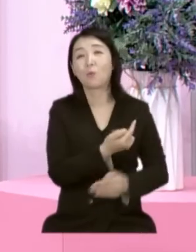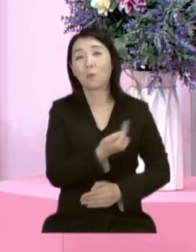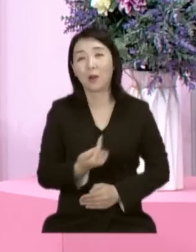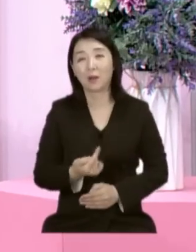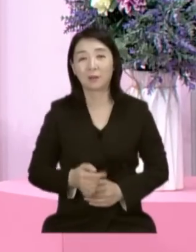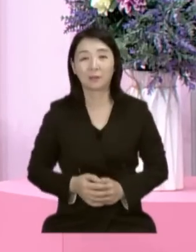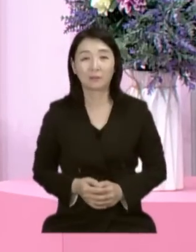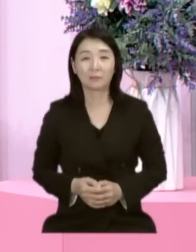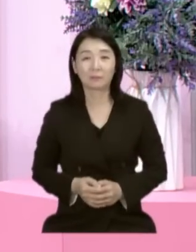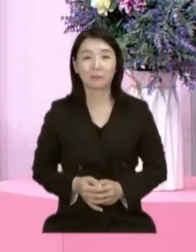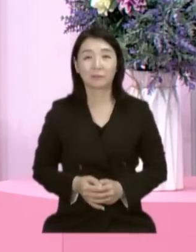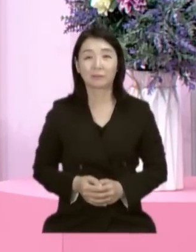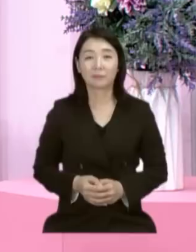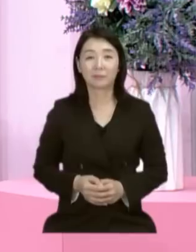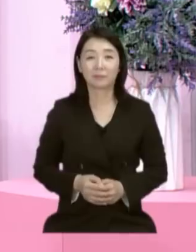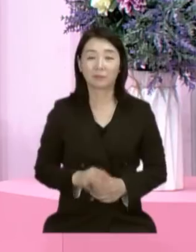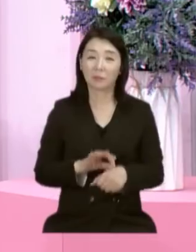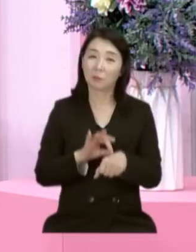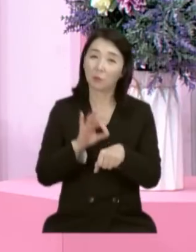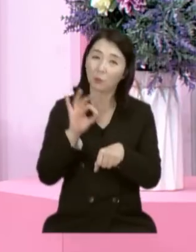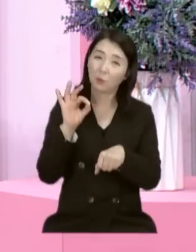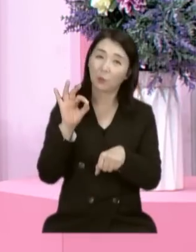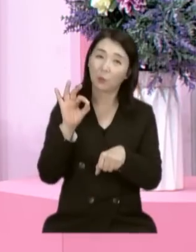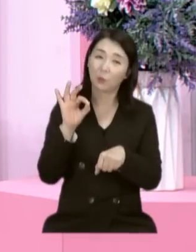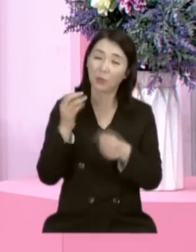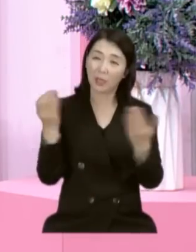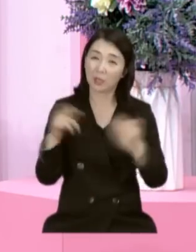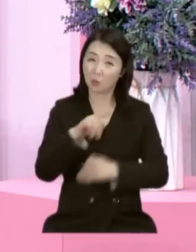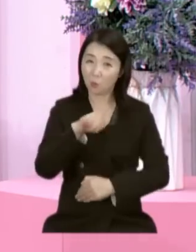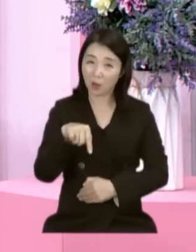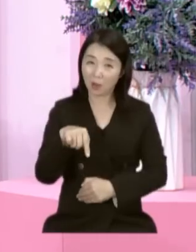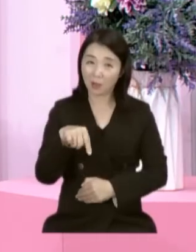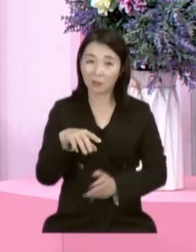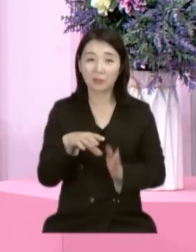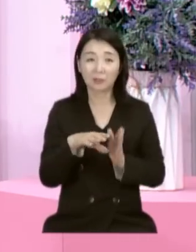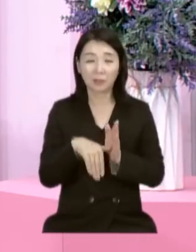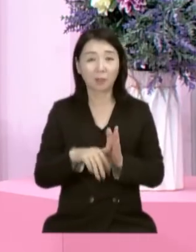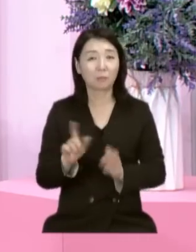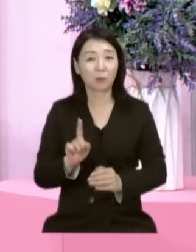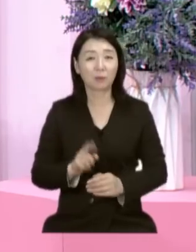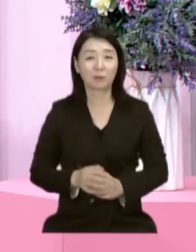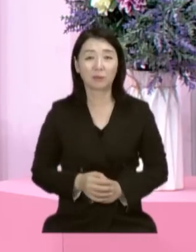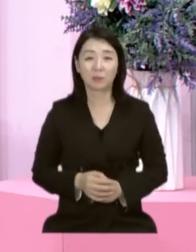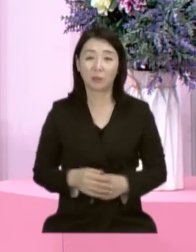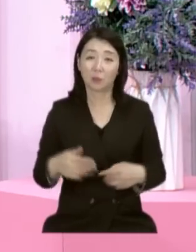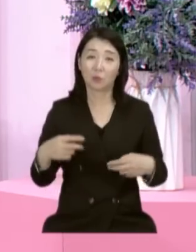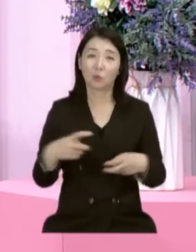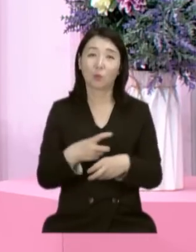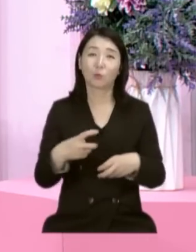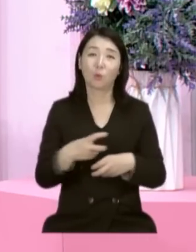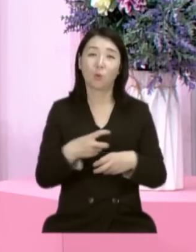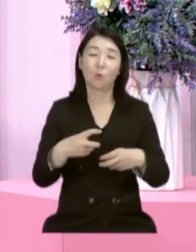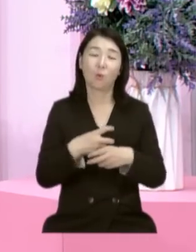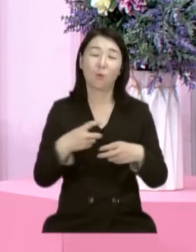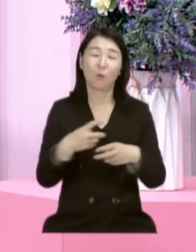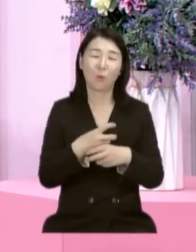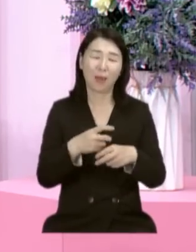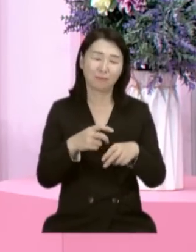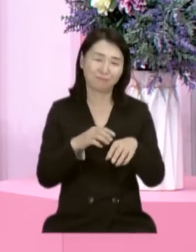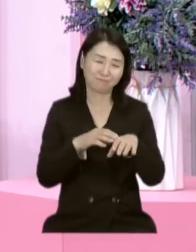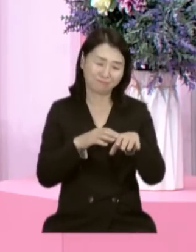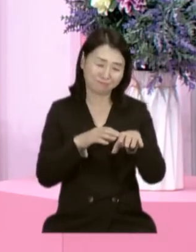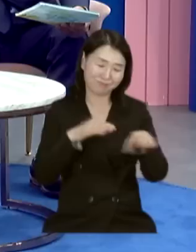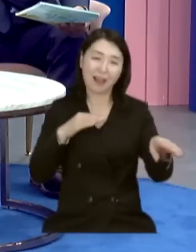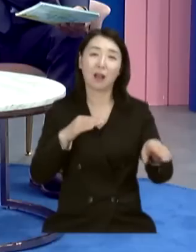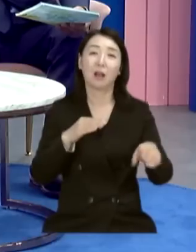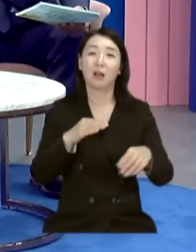출근하니까 또 우리가 한 10시 정도까지만 출근해도 그 교통이 좀 이렇게 러시아 시간을